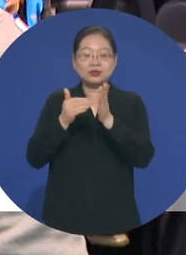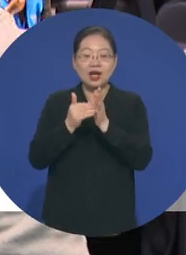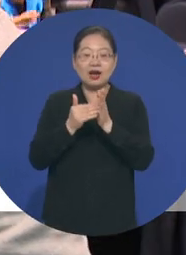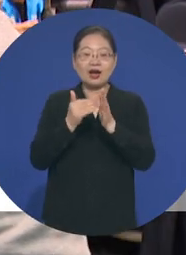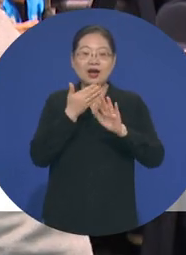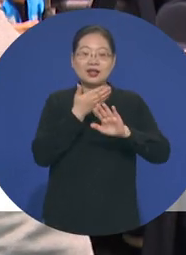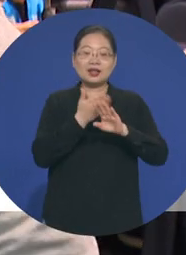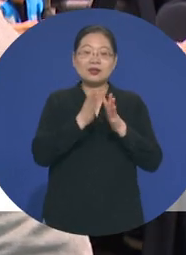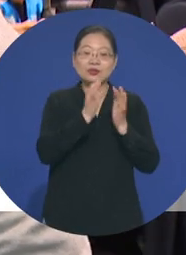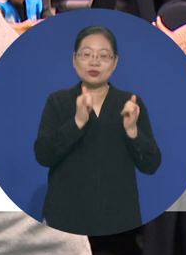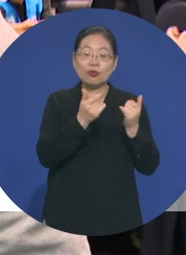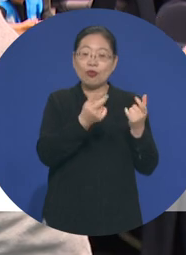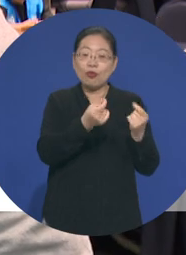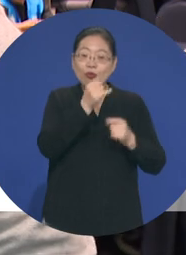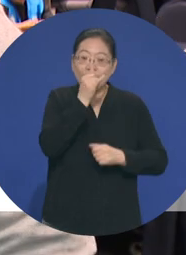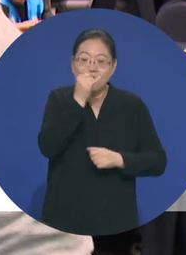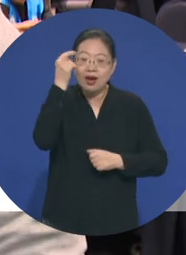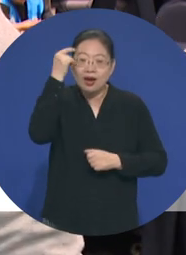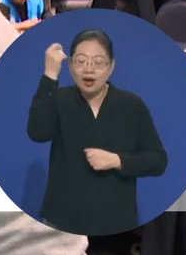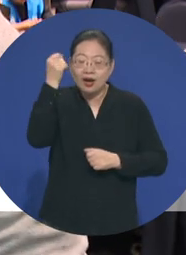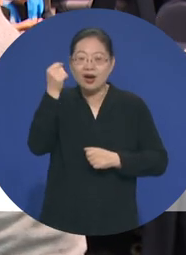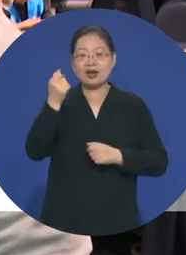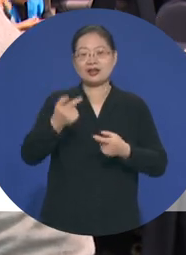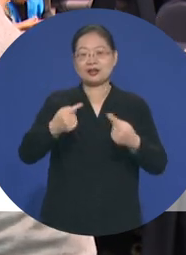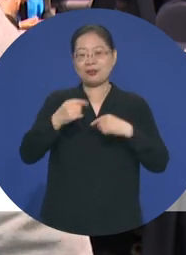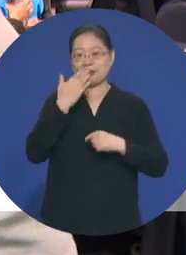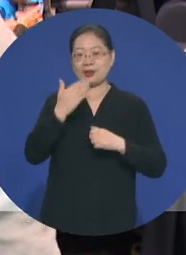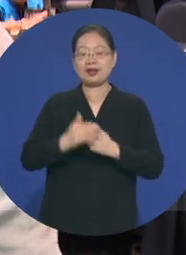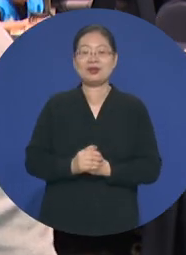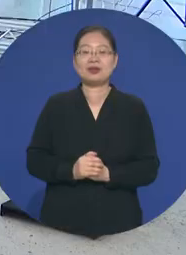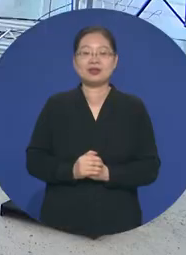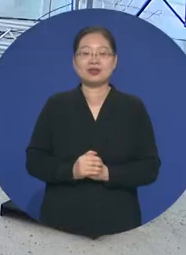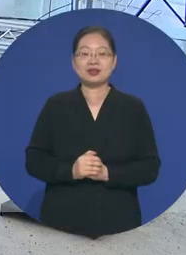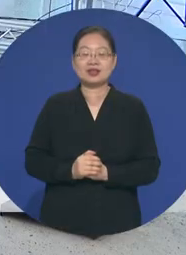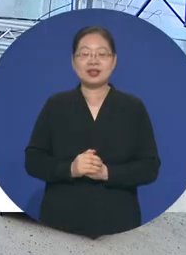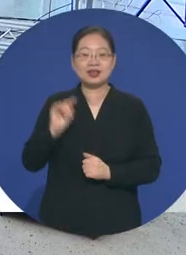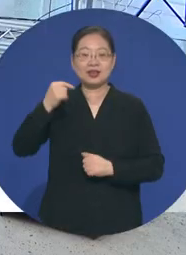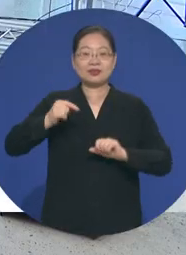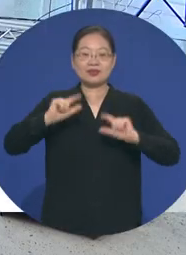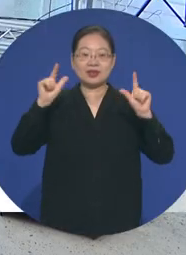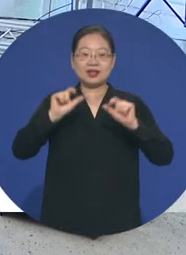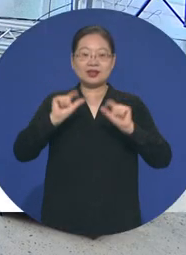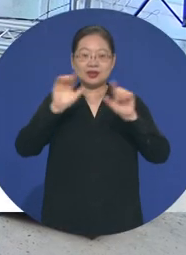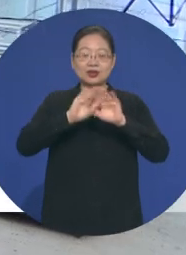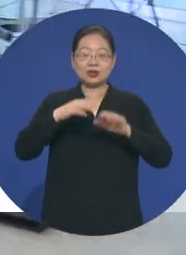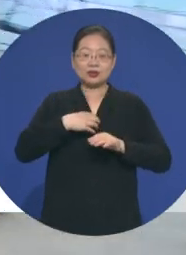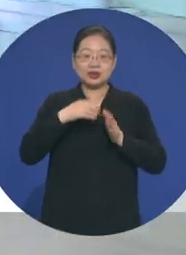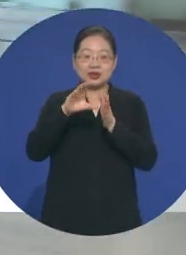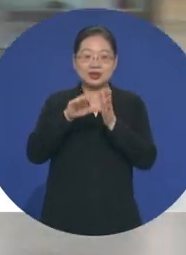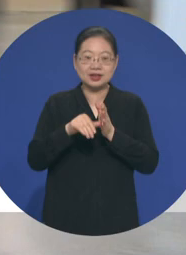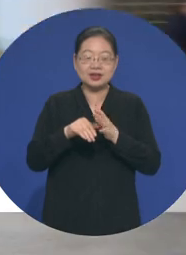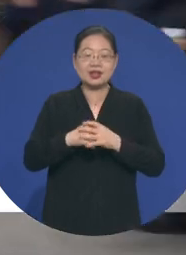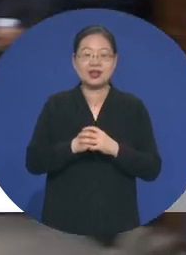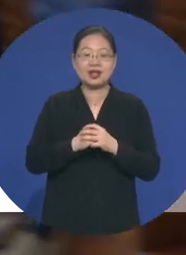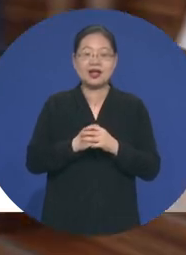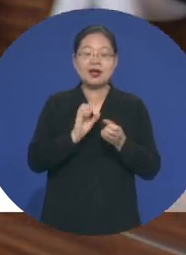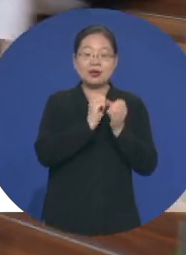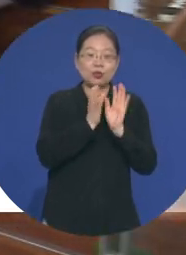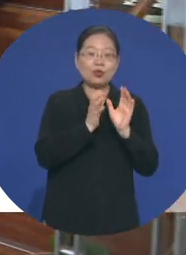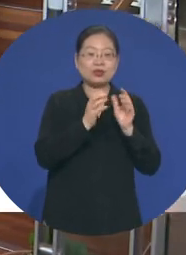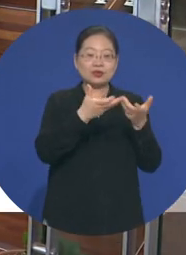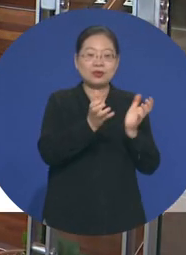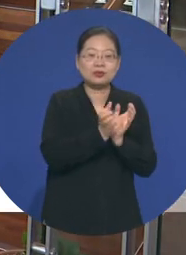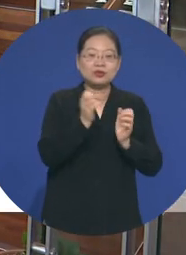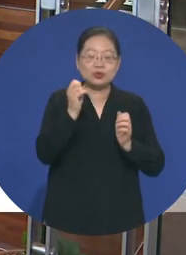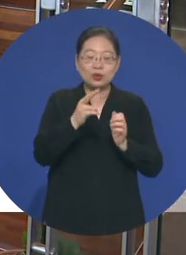다른 시민들도 아 이런 게 있구나 생각하고 좀더 생각해보고 참여할 것 같습니다. 이튿날엔 기후위기 시대 정원과 산림의